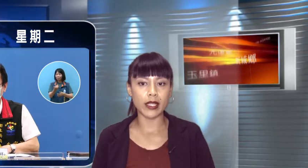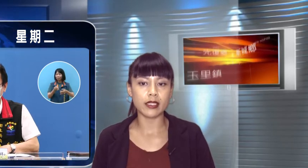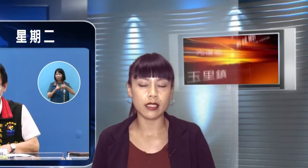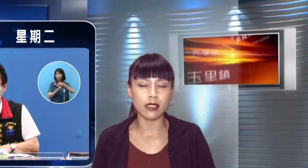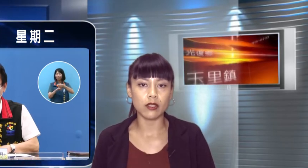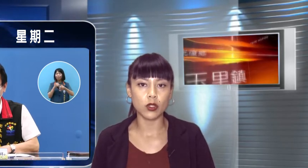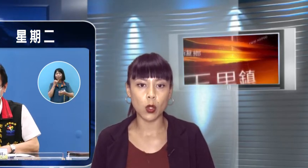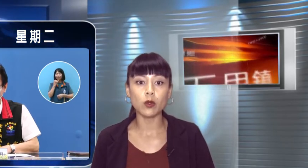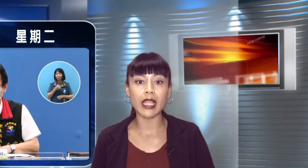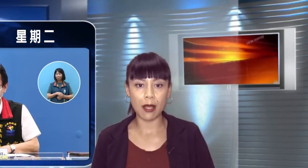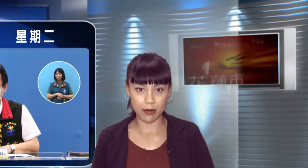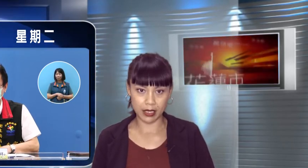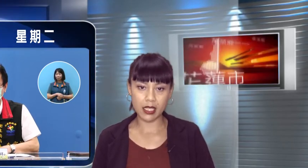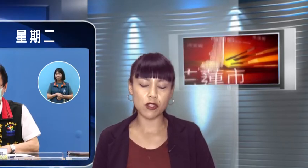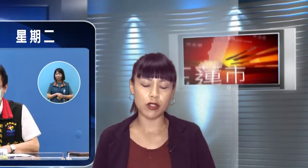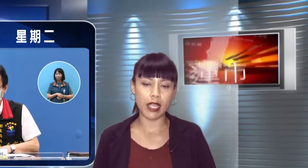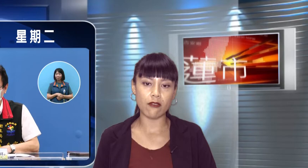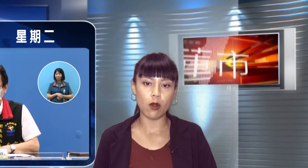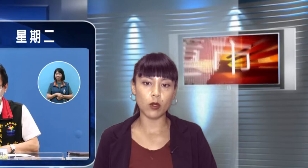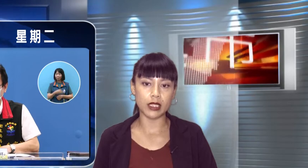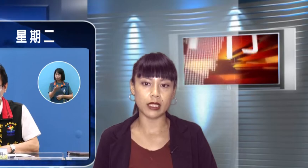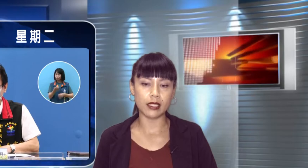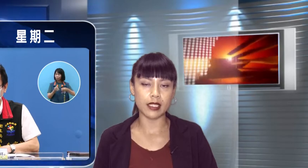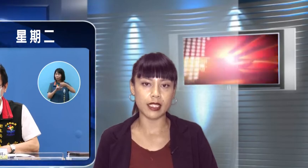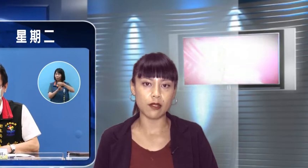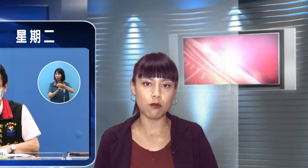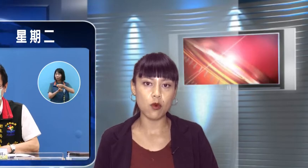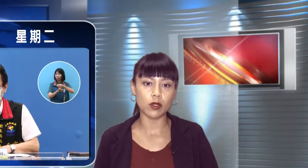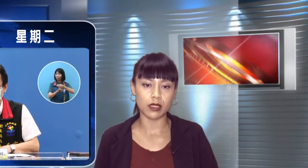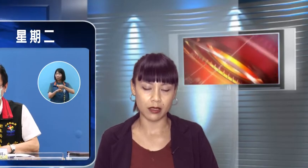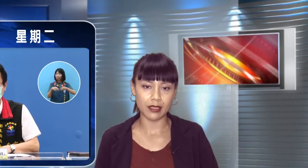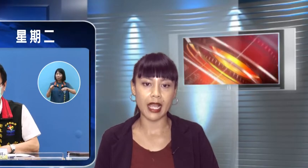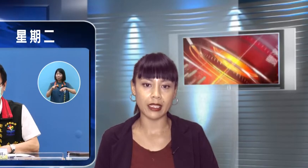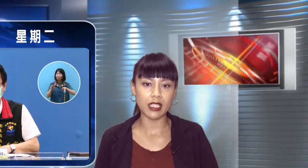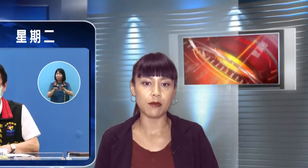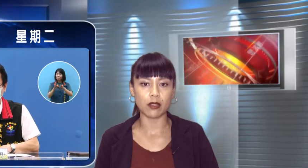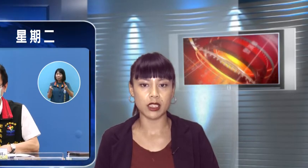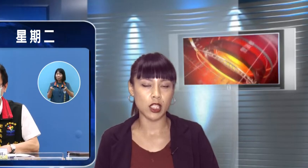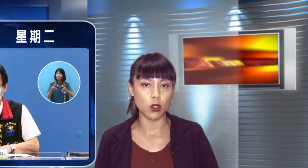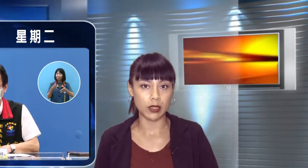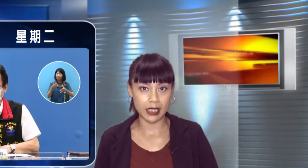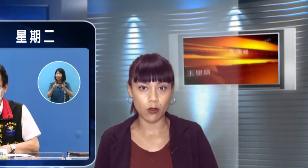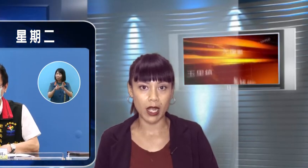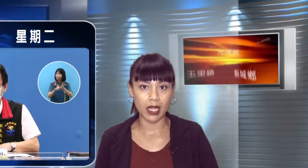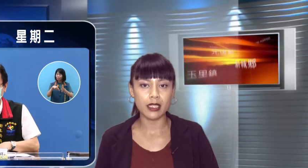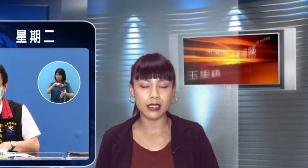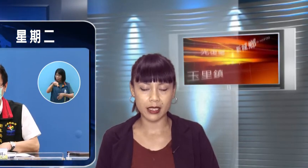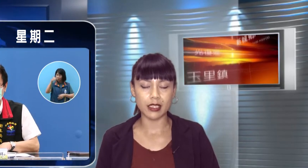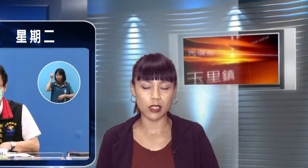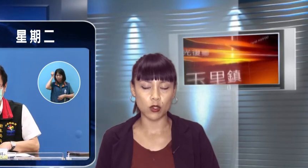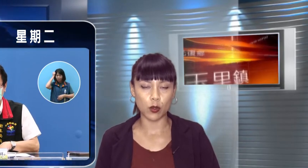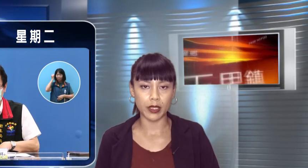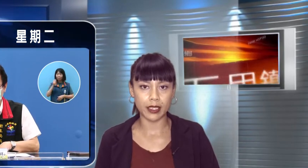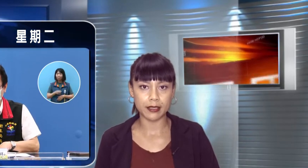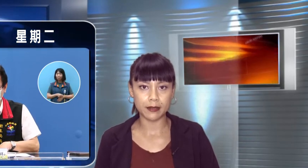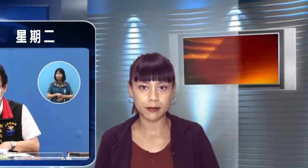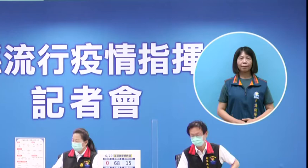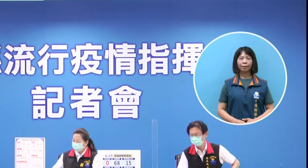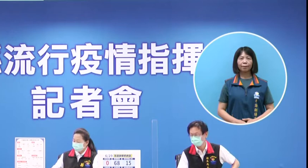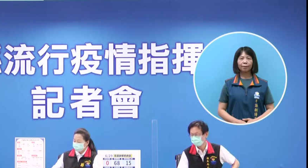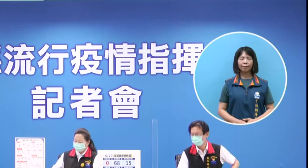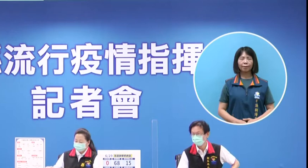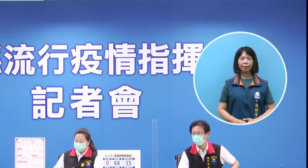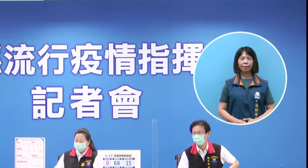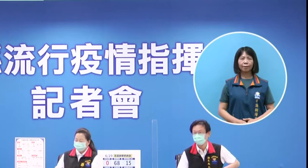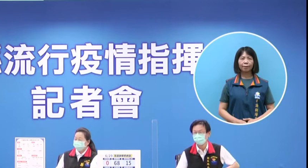当关心的东大门夜市开放问题以及莫德纳疫苗接种计划进行说明。